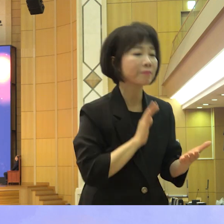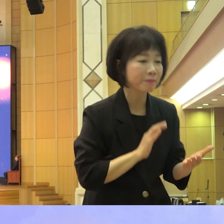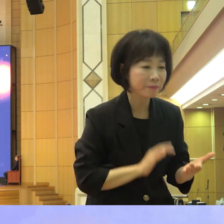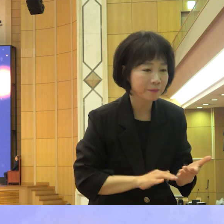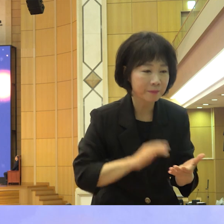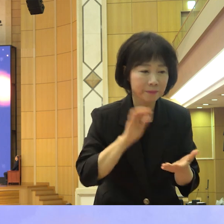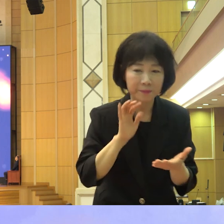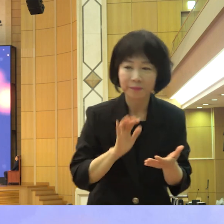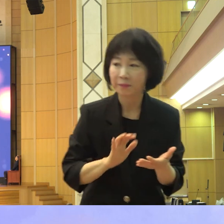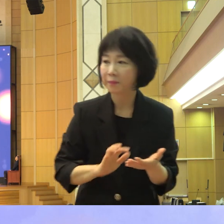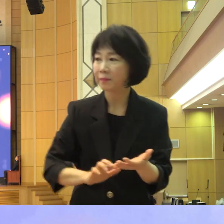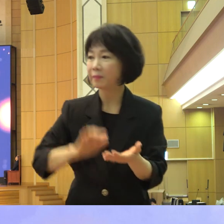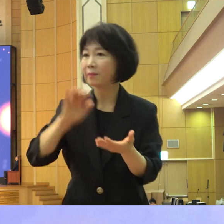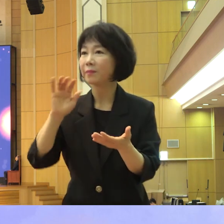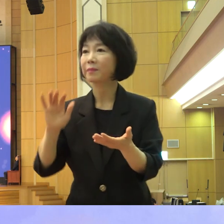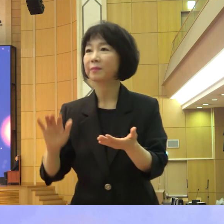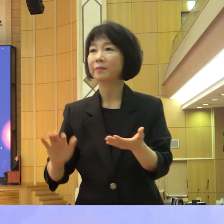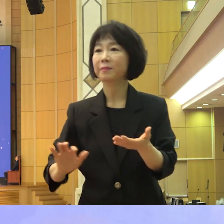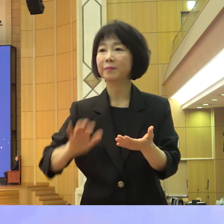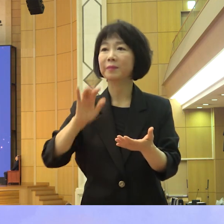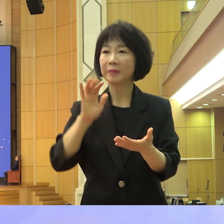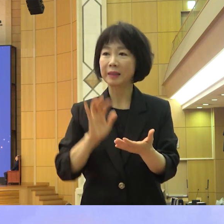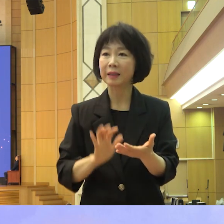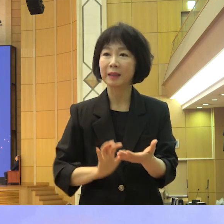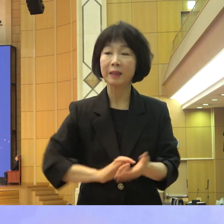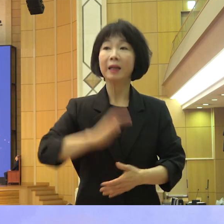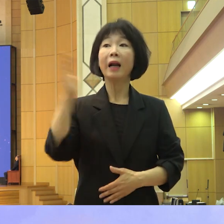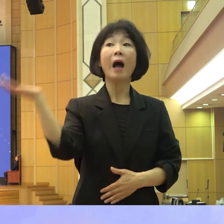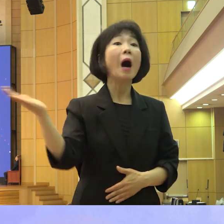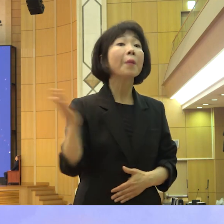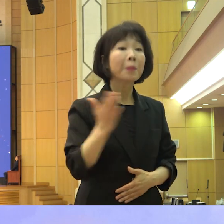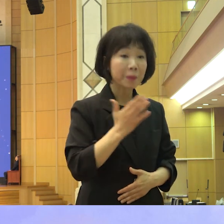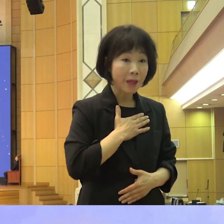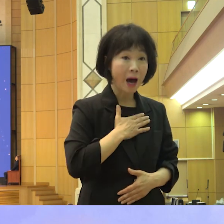예배합니다. 나는 하나님을 예배하는,